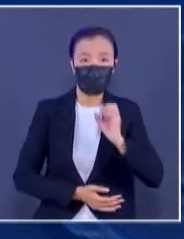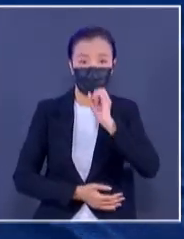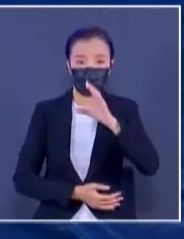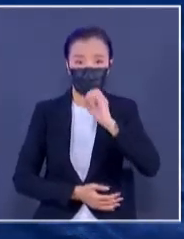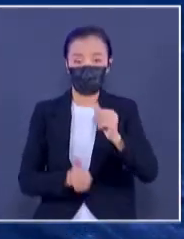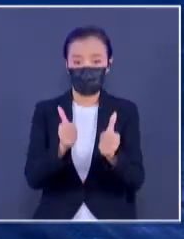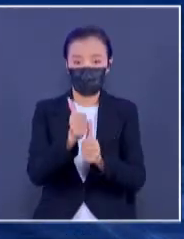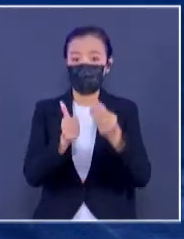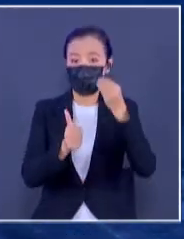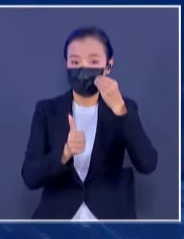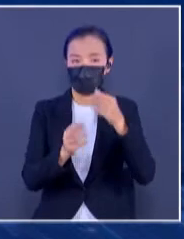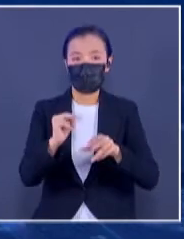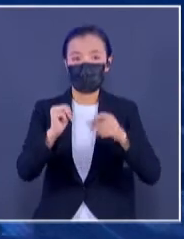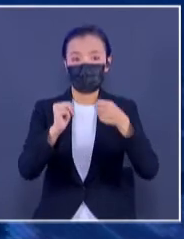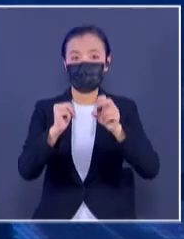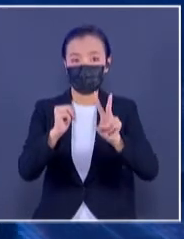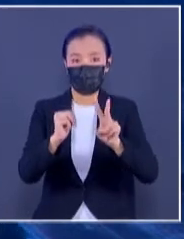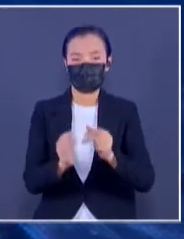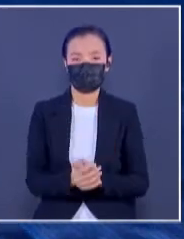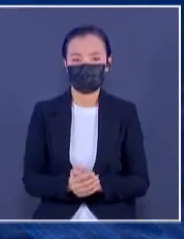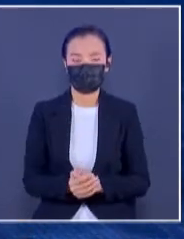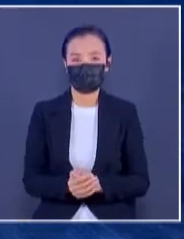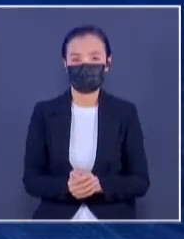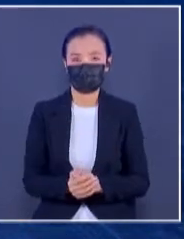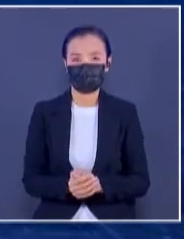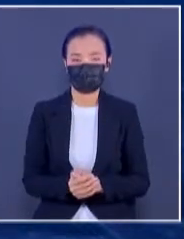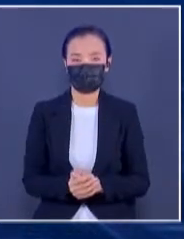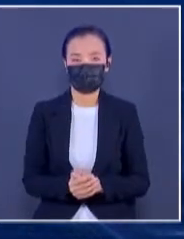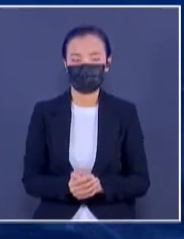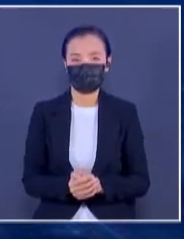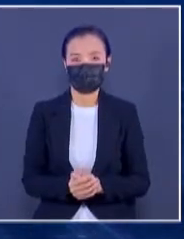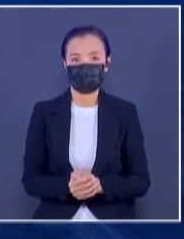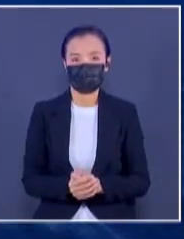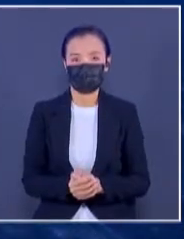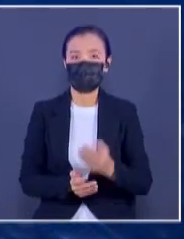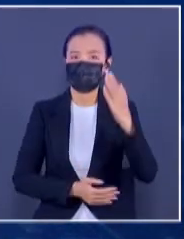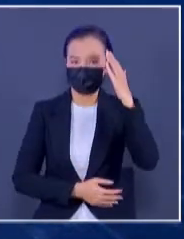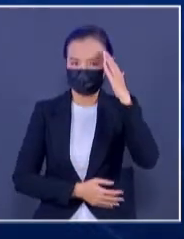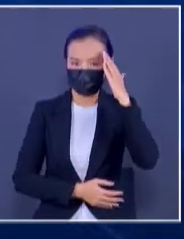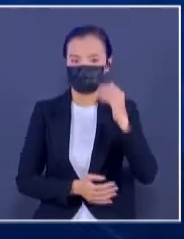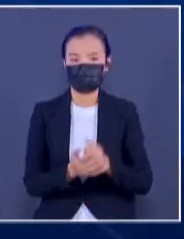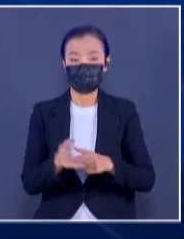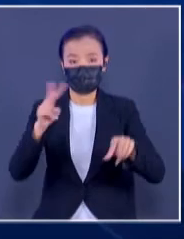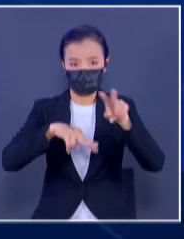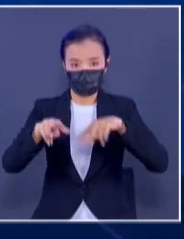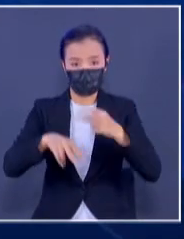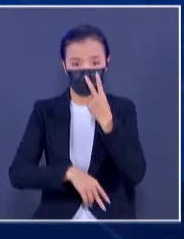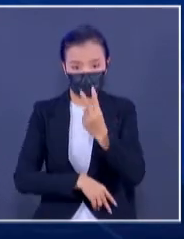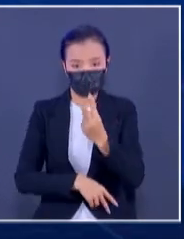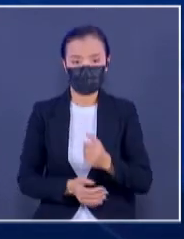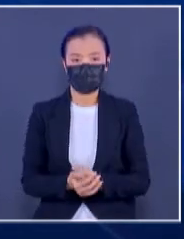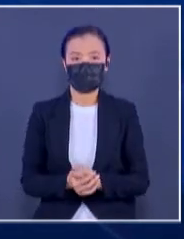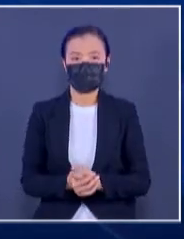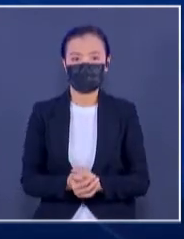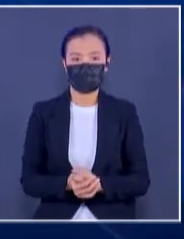ไปยังผู้ช่วยผู้ใหญ่บ้านหมู่12นะครับก็คือผู้ช่วยผู้ใหญ่บ้านสะอ้านนะครับให้รับทราบพอออกไปตรวจสอบก็พบว่าเ